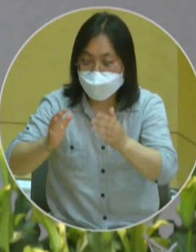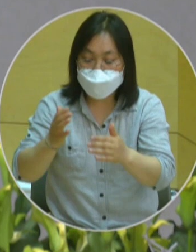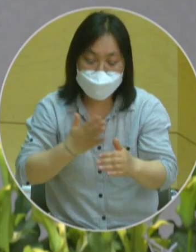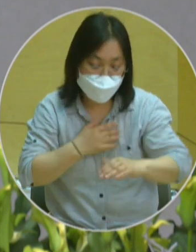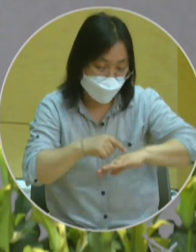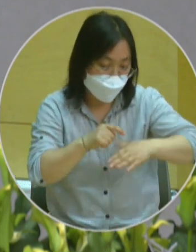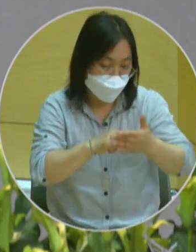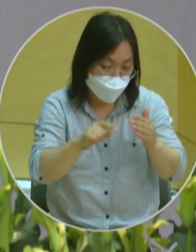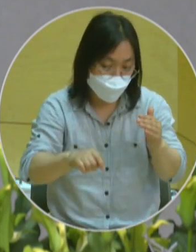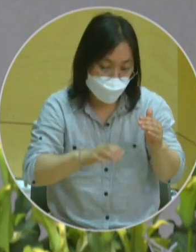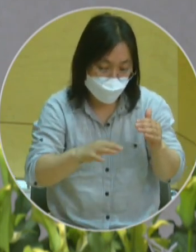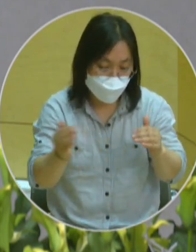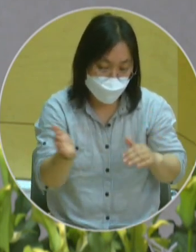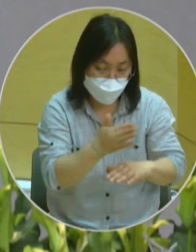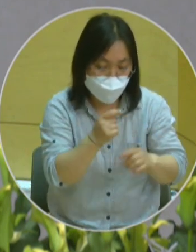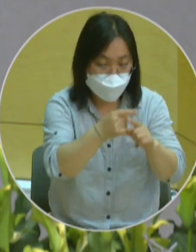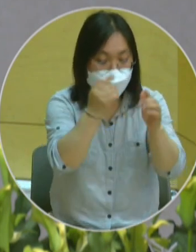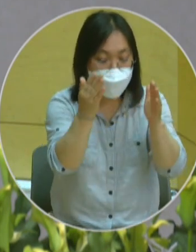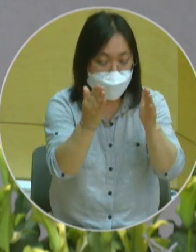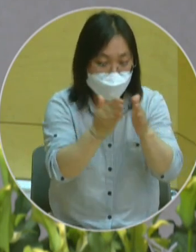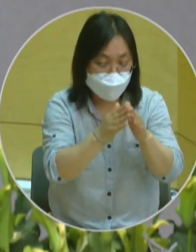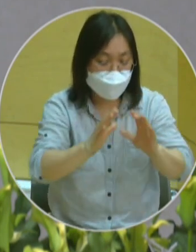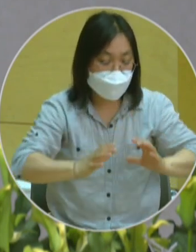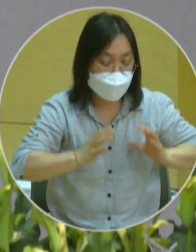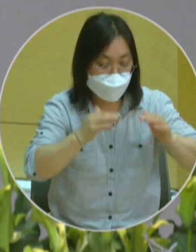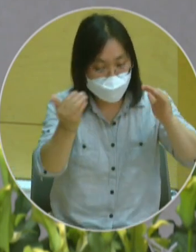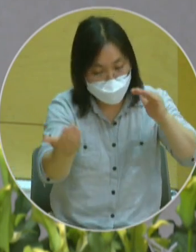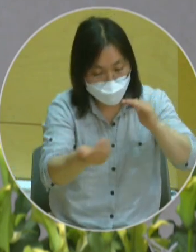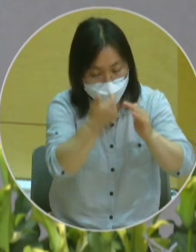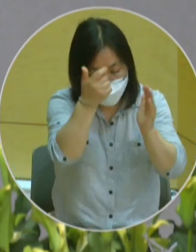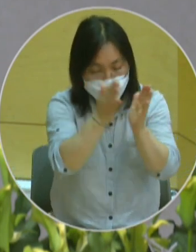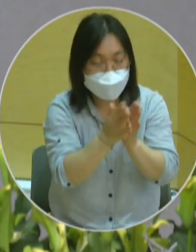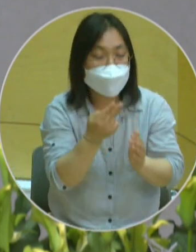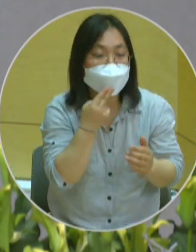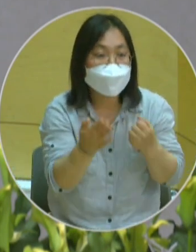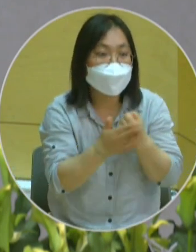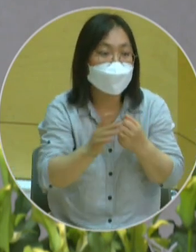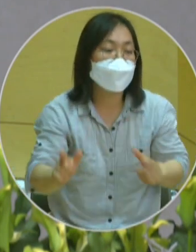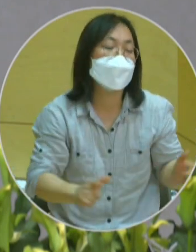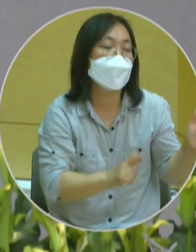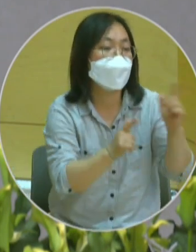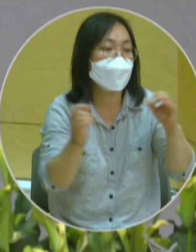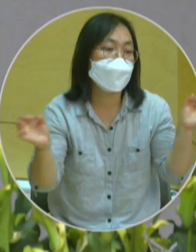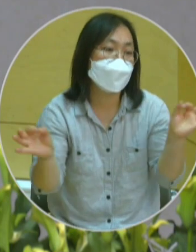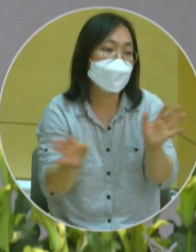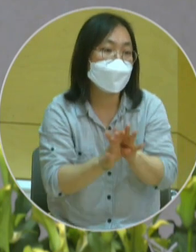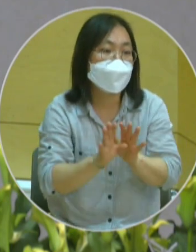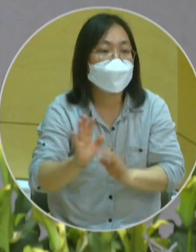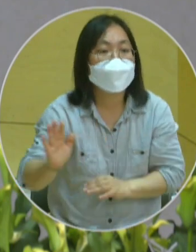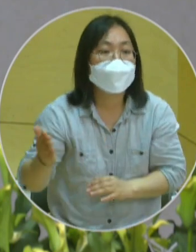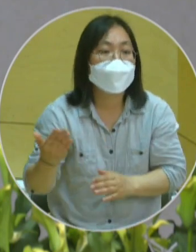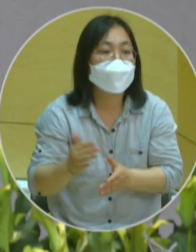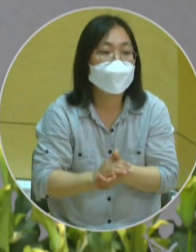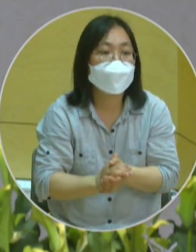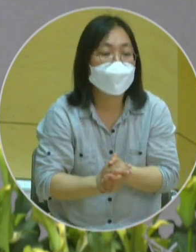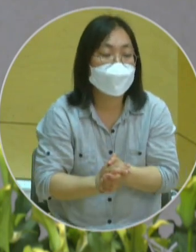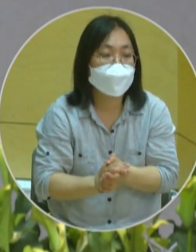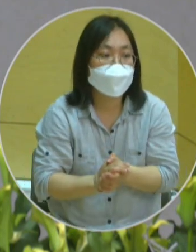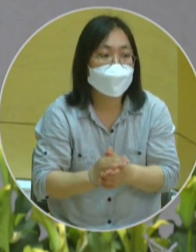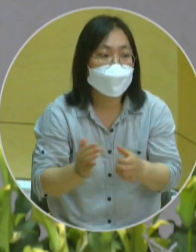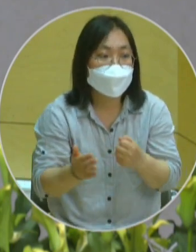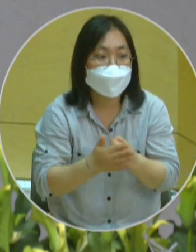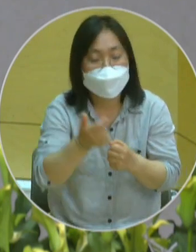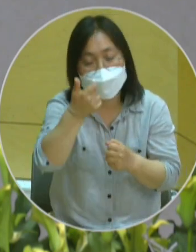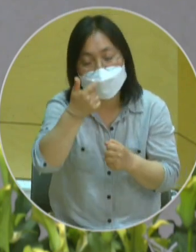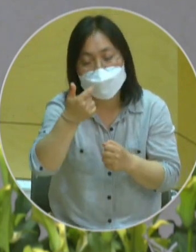나라와 교회와 그리고 이 모든 곳에서 이루어지는 그 기도를 잊어버리니까 그 삶이 없어지는 거예요. 삶이 없어지니까 기독교는 기복